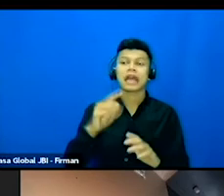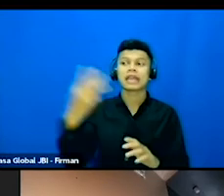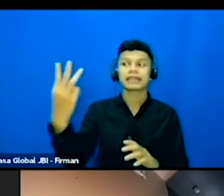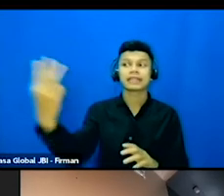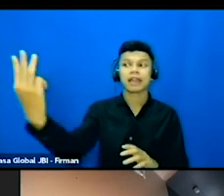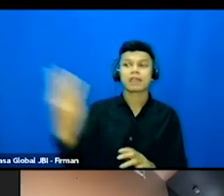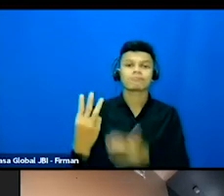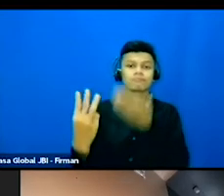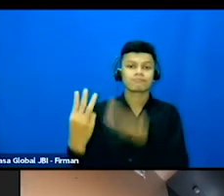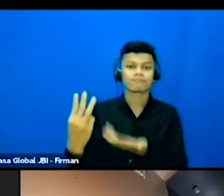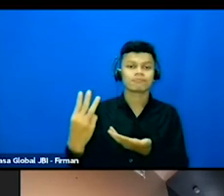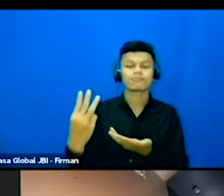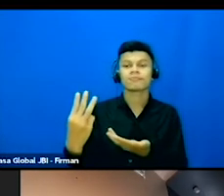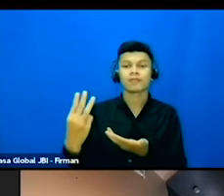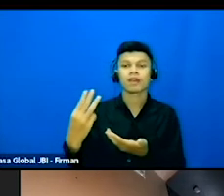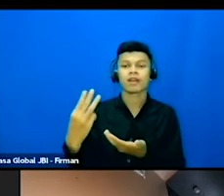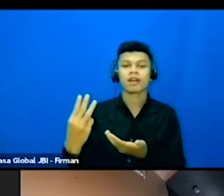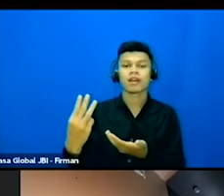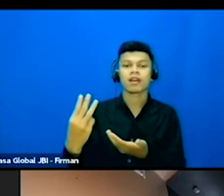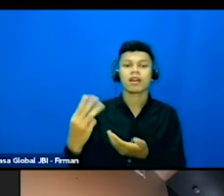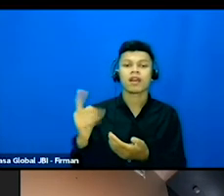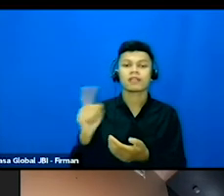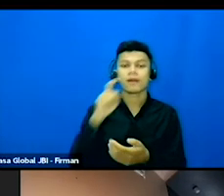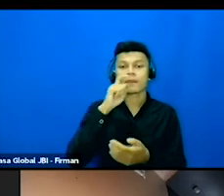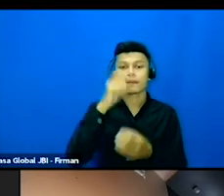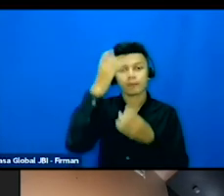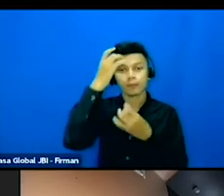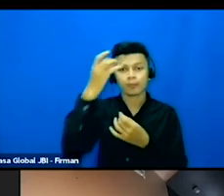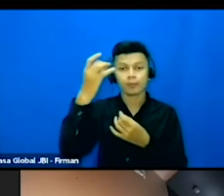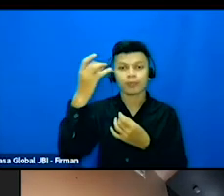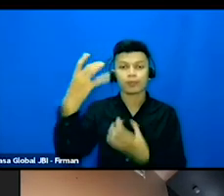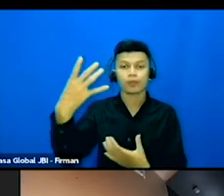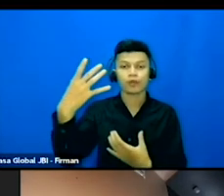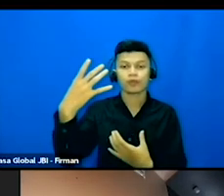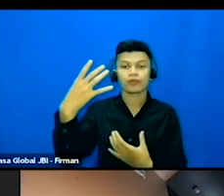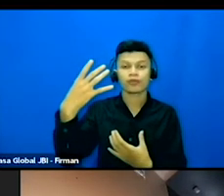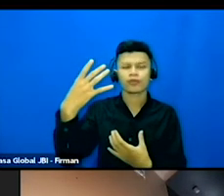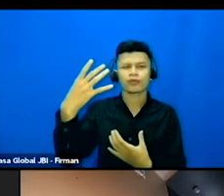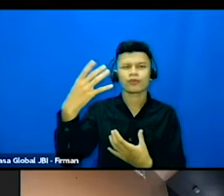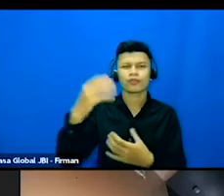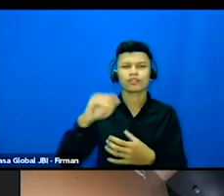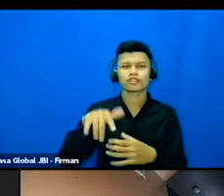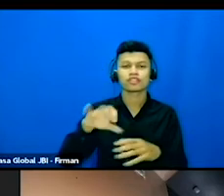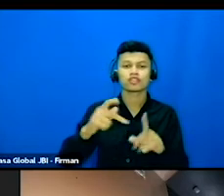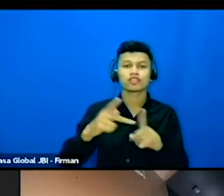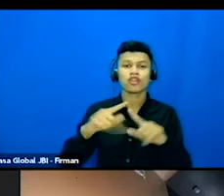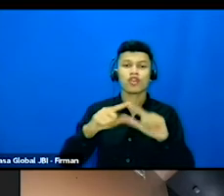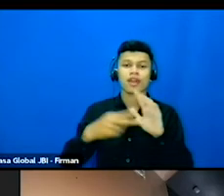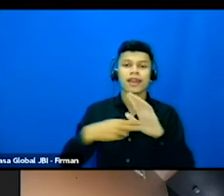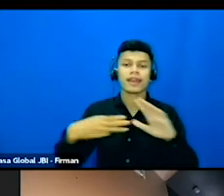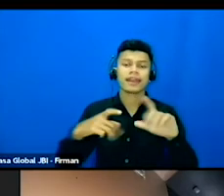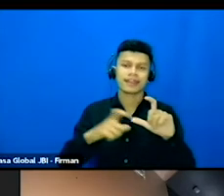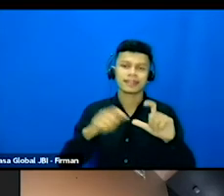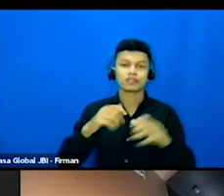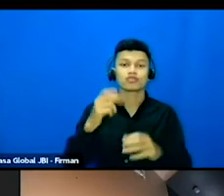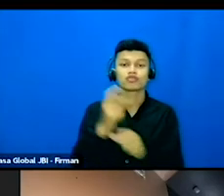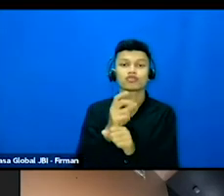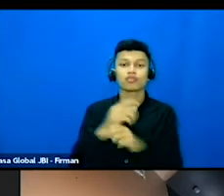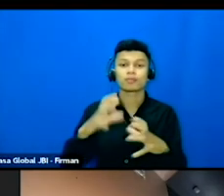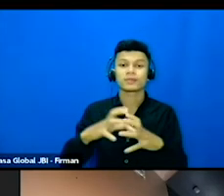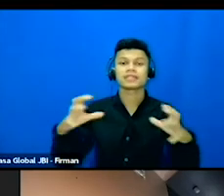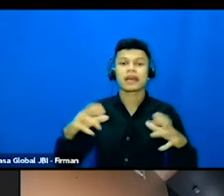lainnya pada hari ini kita kedatangan juga bapak Prof Yohanes Gunawan merupakan guru besar Fakultas Hukum Universitas Parahyangan